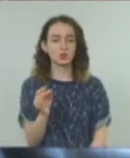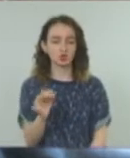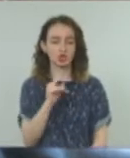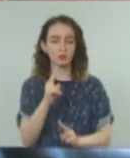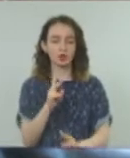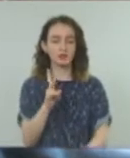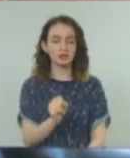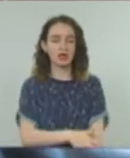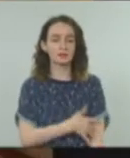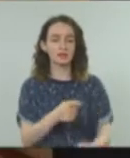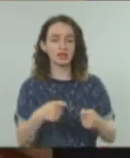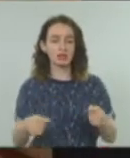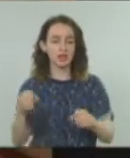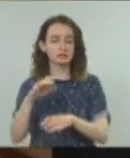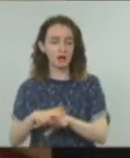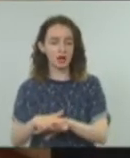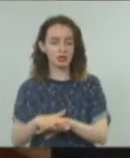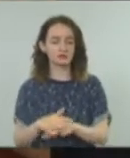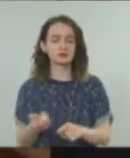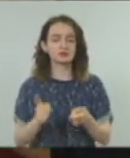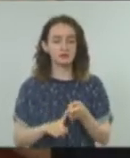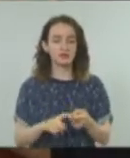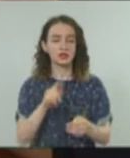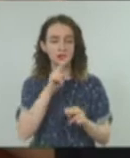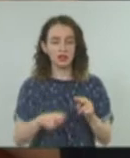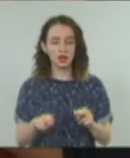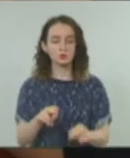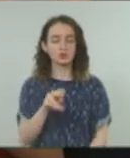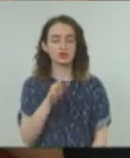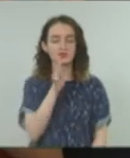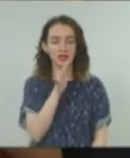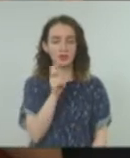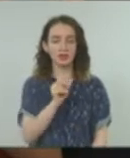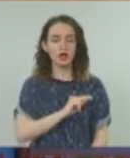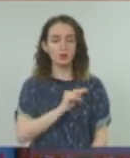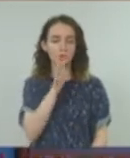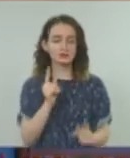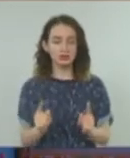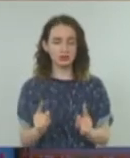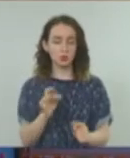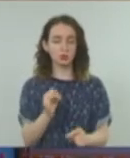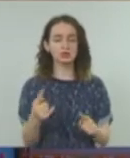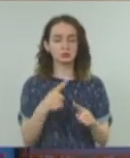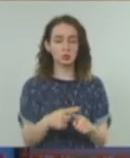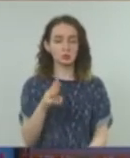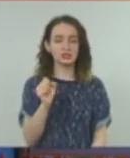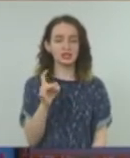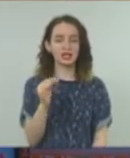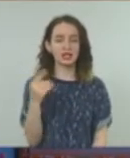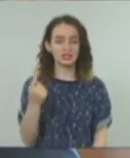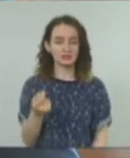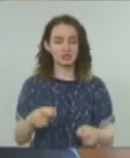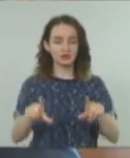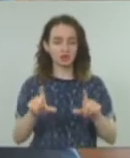на медлительность банков, из-за чего теряется время на работы в сезон. Кроме того, по мнению строителей, тарифы в Хабаровском крае